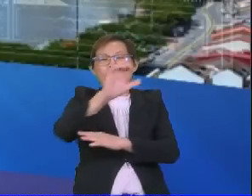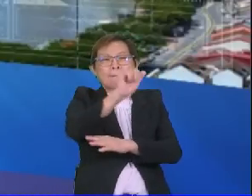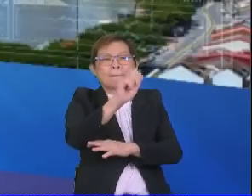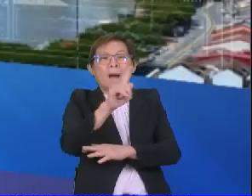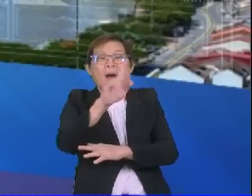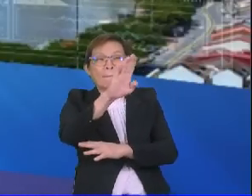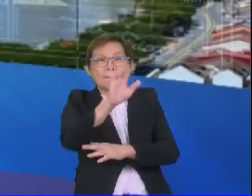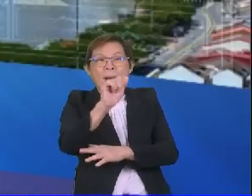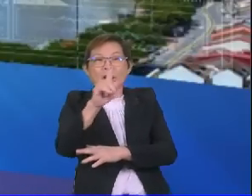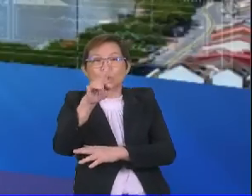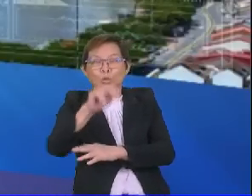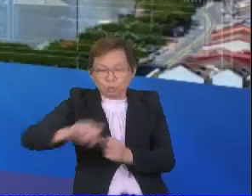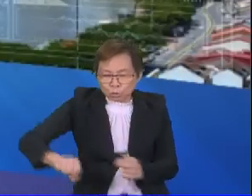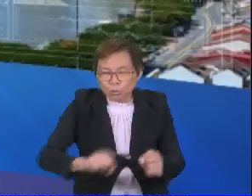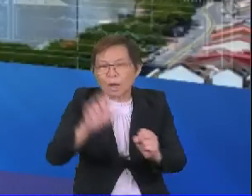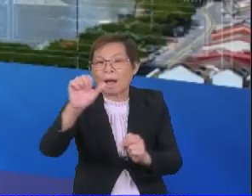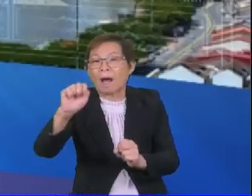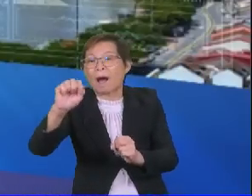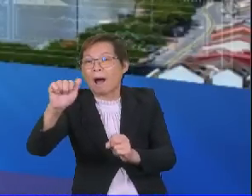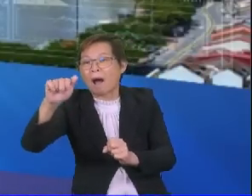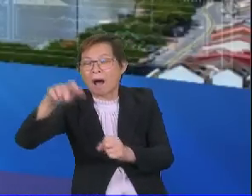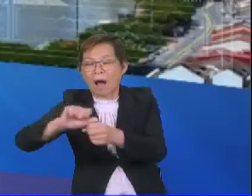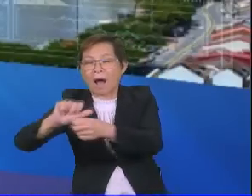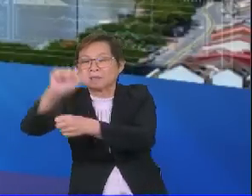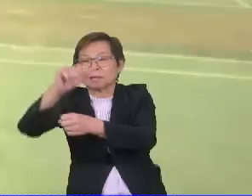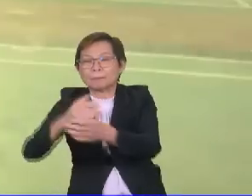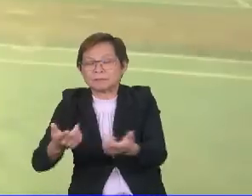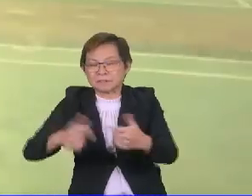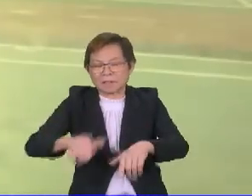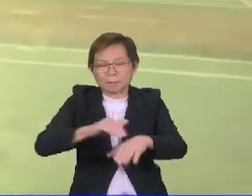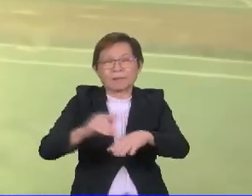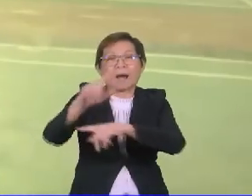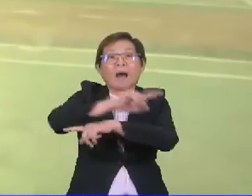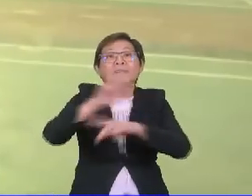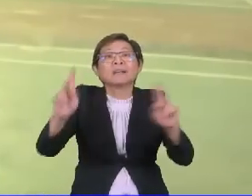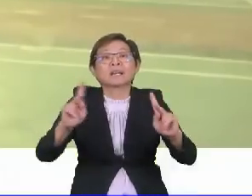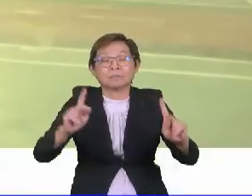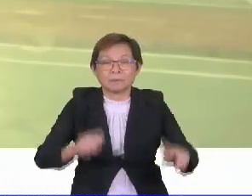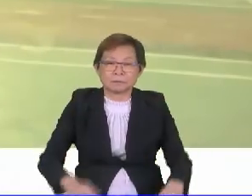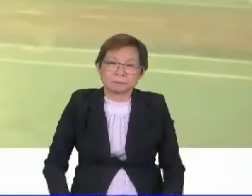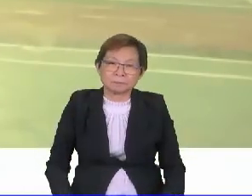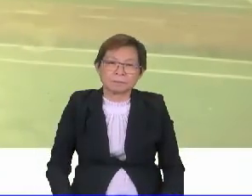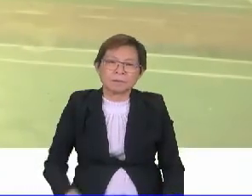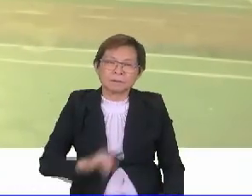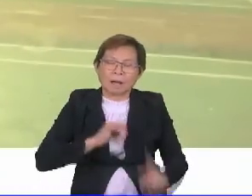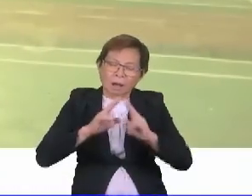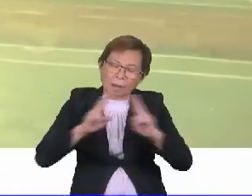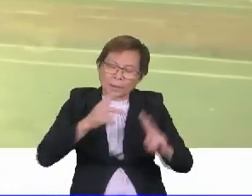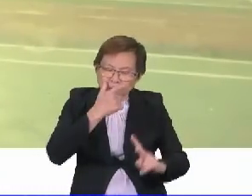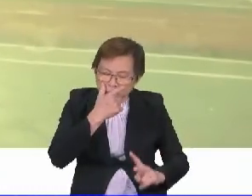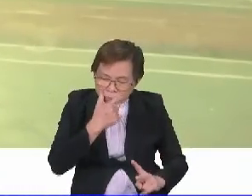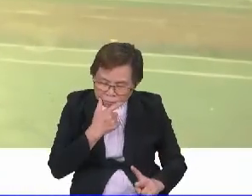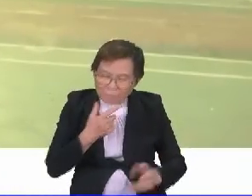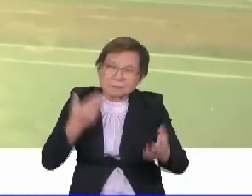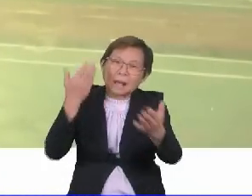asap yang terjadi pada peta Kami selalu jadi lah Sebab saya